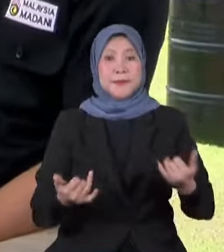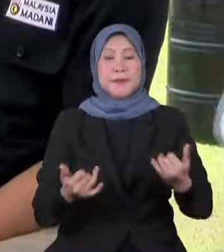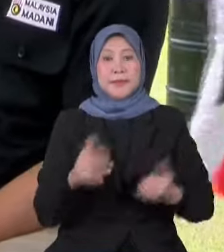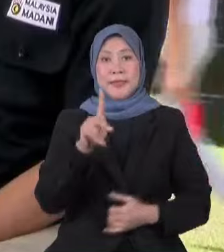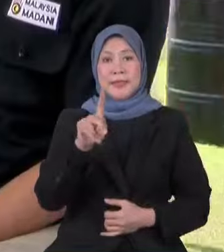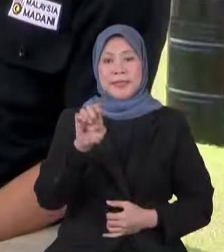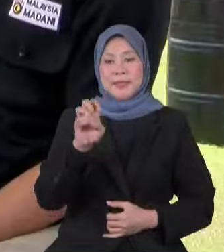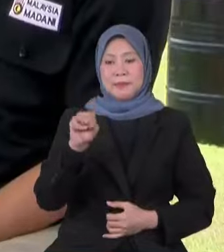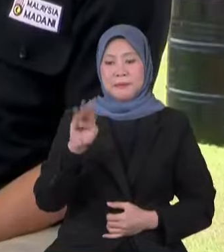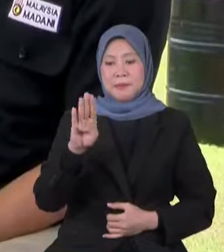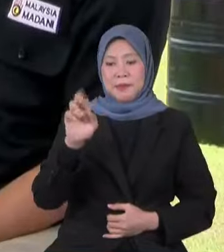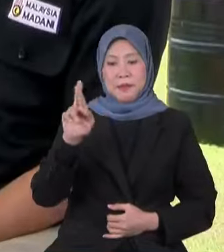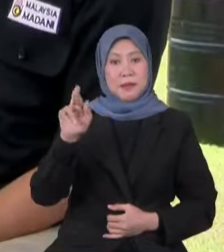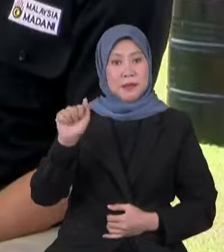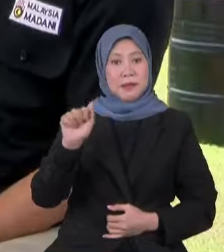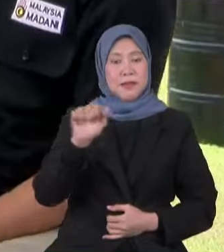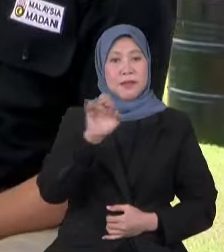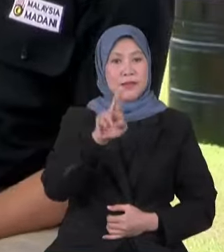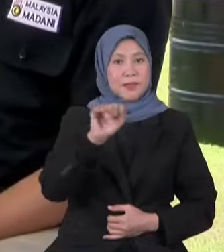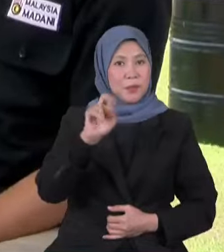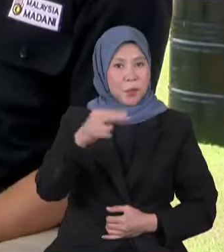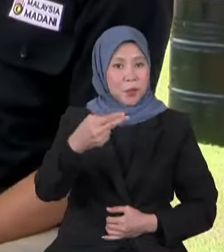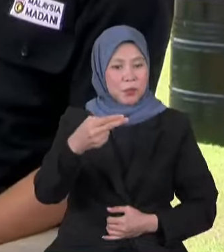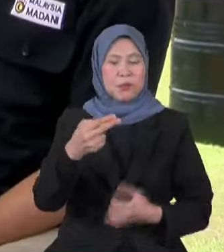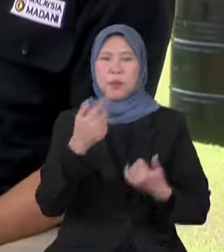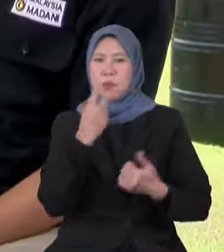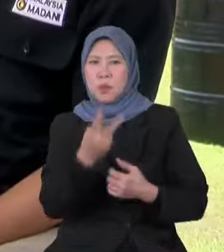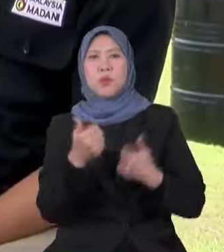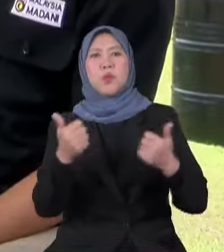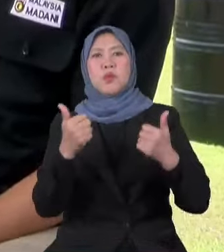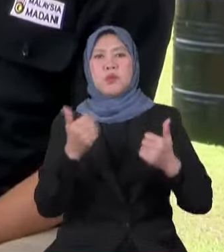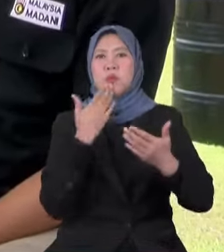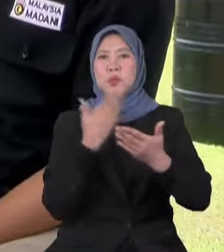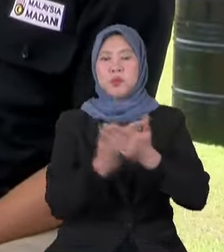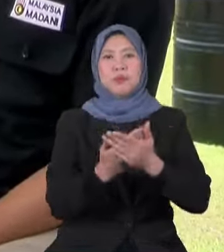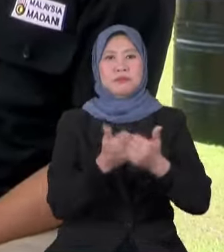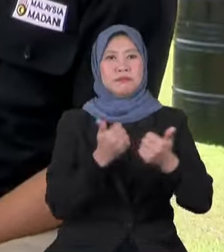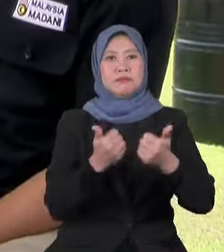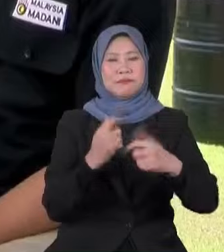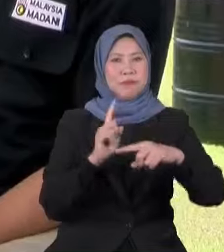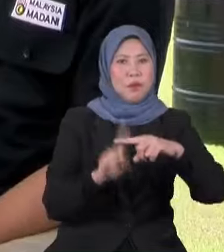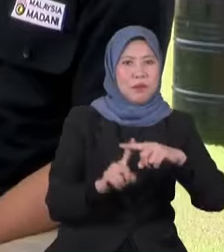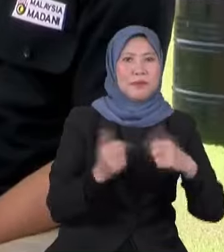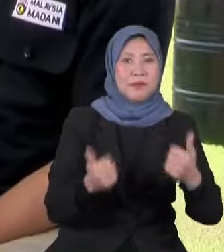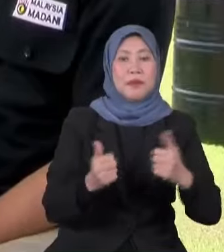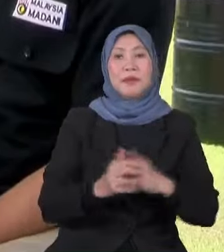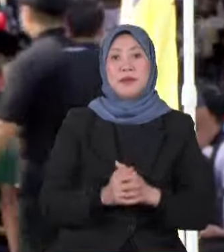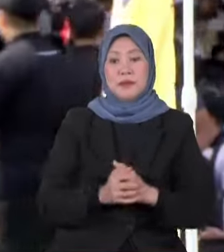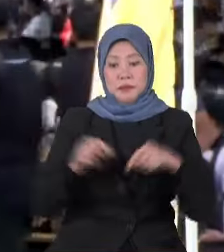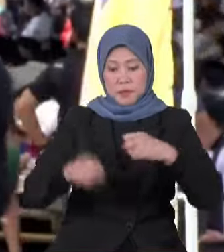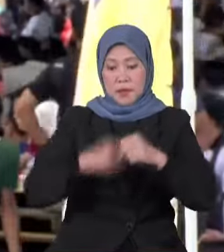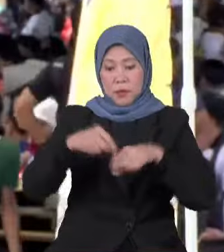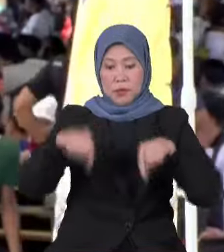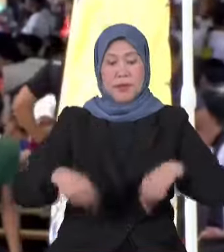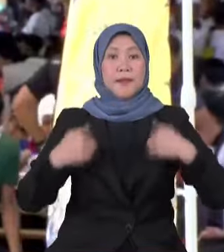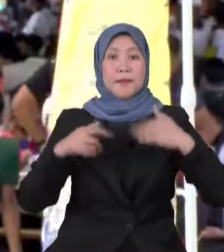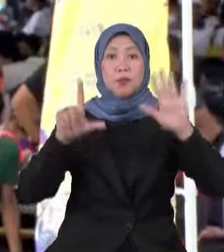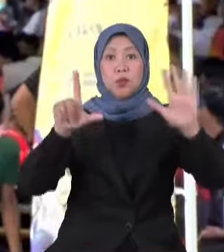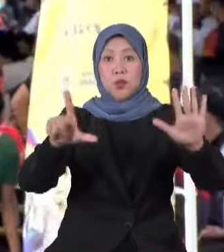memang mendapatlah sambutan yang semakin bagus. Tahun ini kami telah buat rancangan, kami akan buat di 7